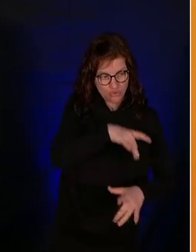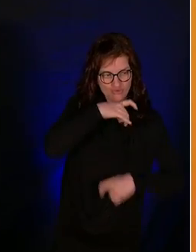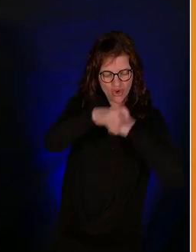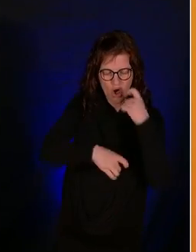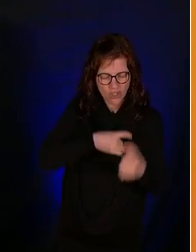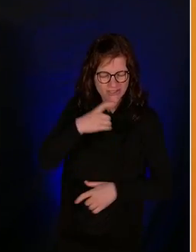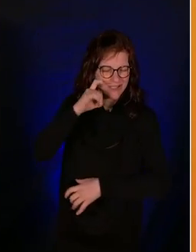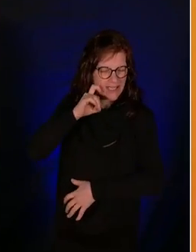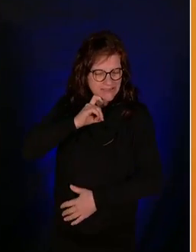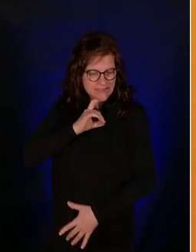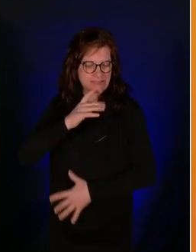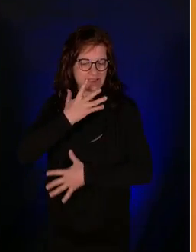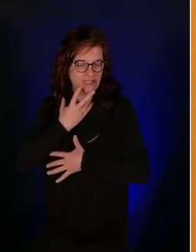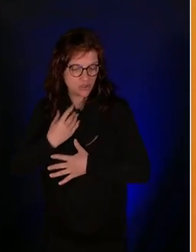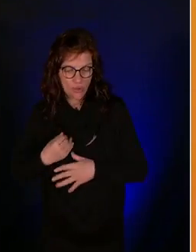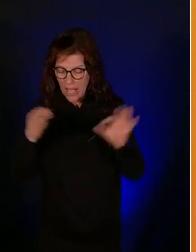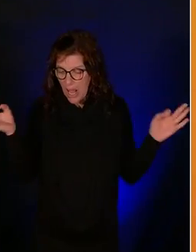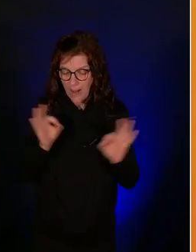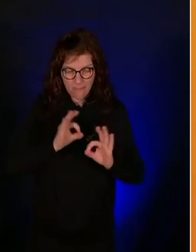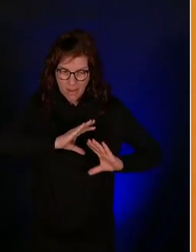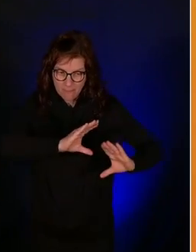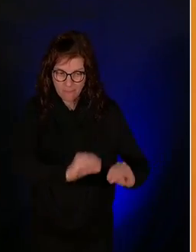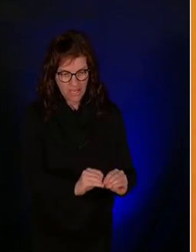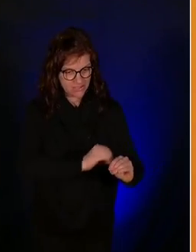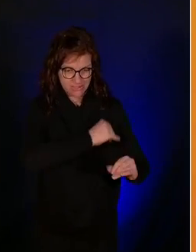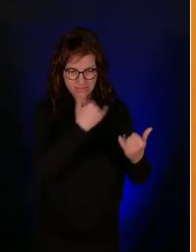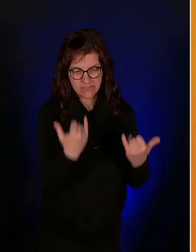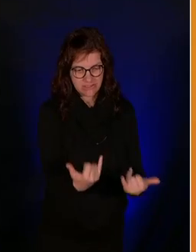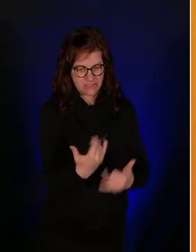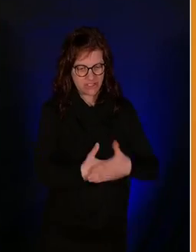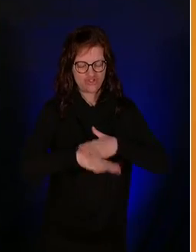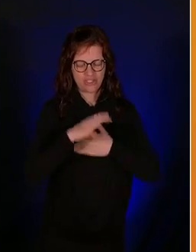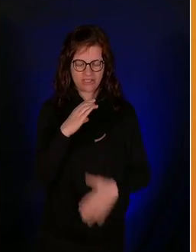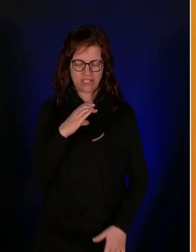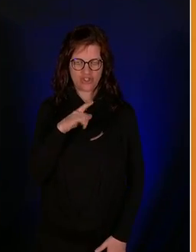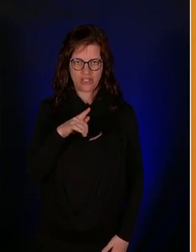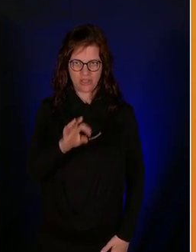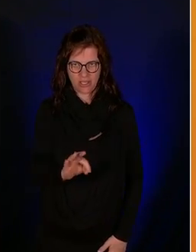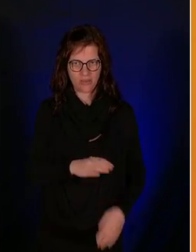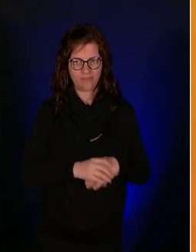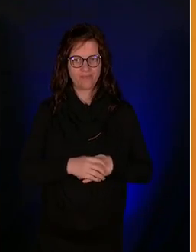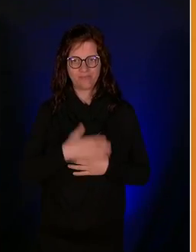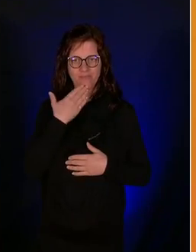qui n'ont pas notre place, qui n'ont aucune place à occuper à la CGT. Je vous remercie.